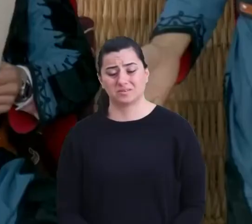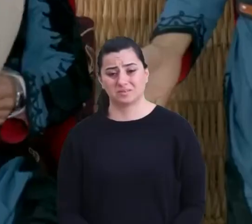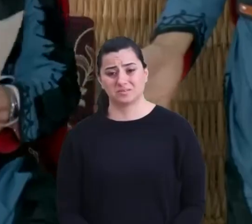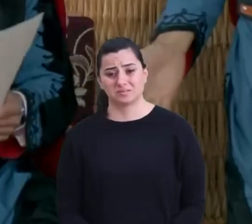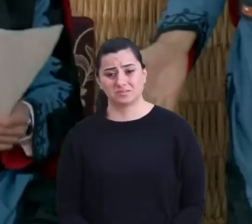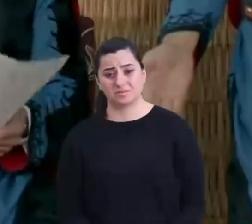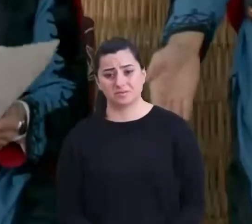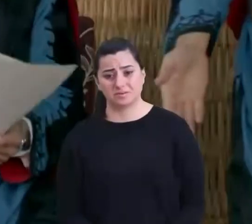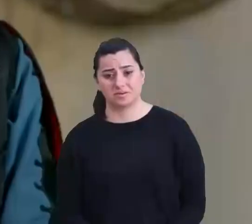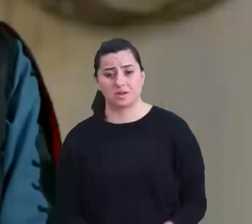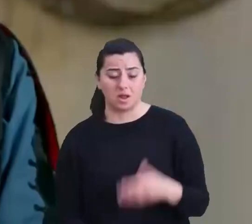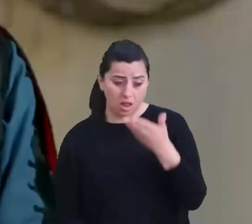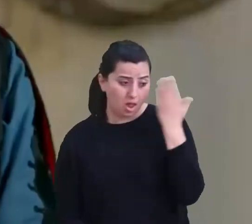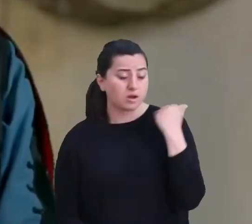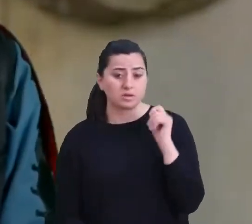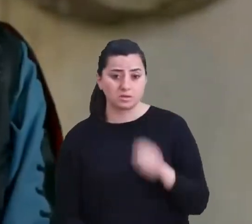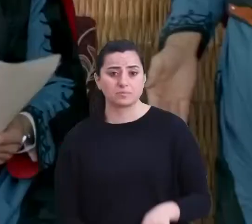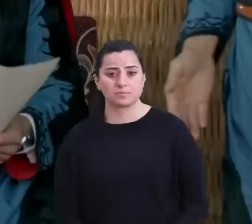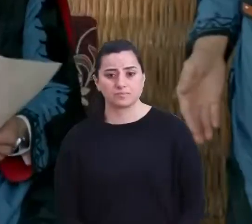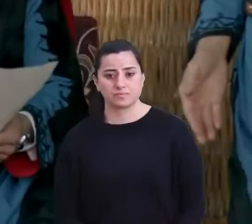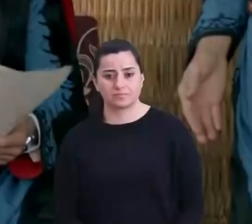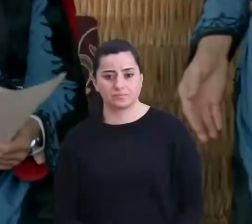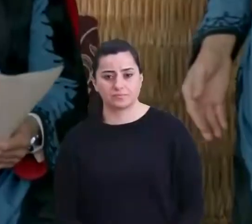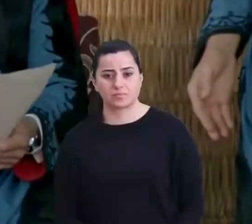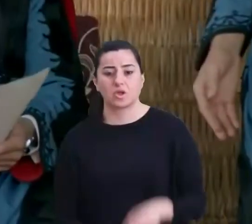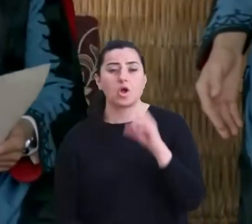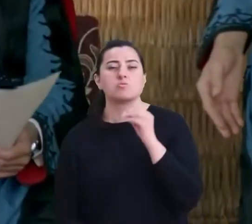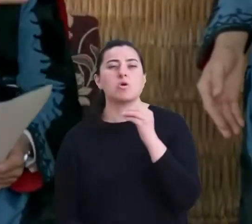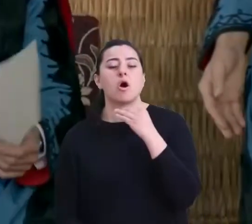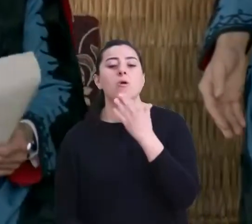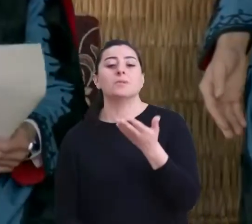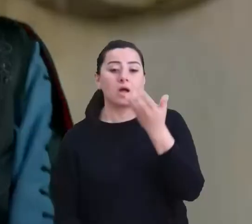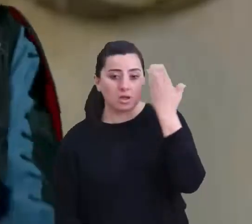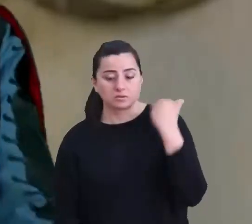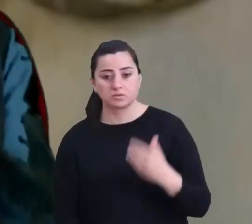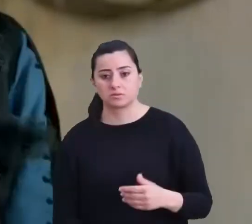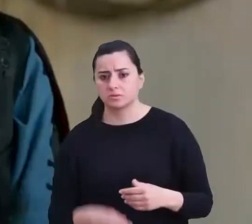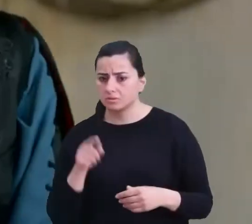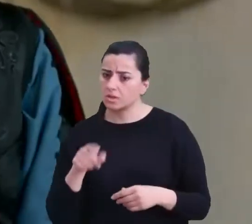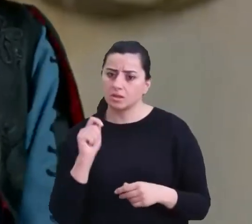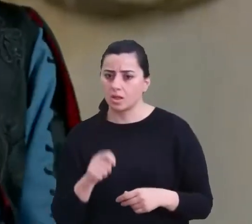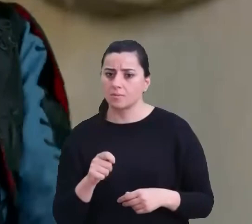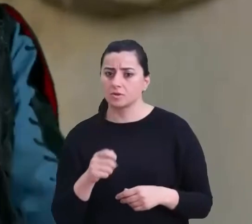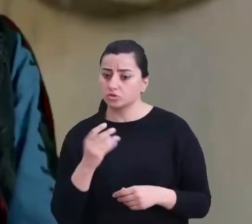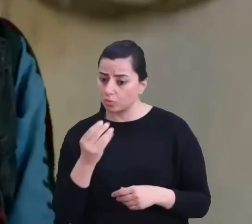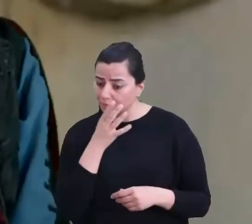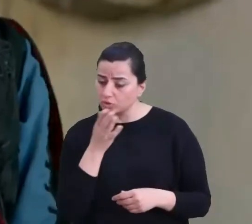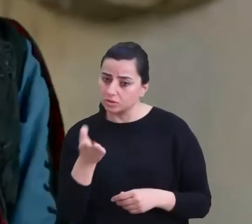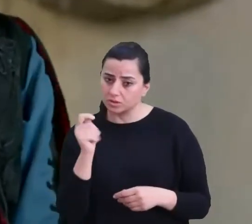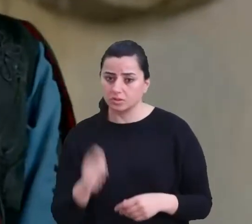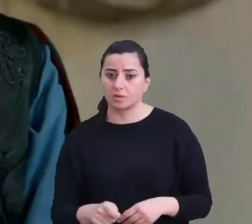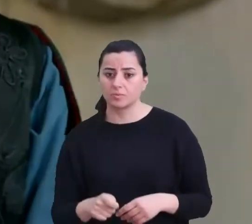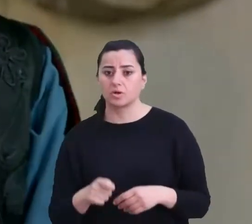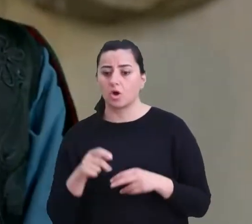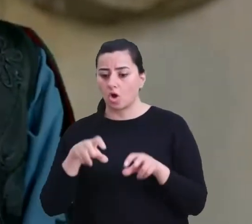bende ya. Bir de böyle arkaya atsan ya sen onu. Diye oynayıp duru bir de bir şeymiş gibi. Gelsen at Emin. Çok biliyorsan gelsen at